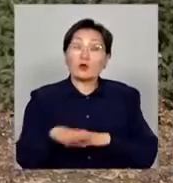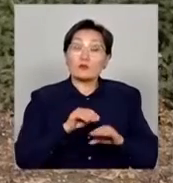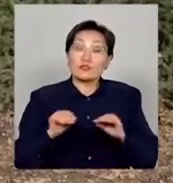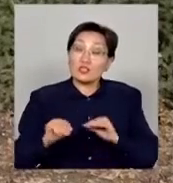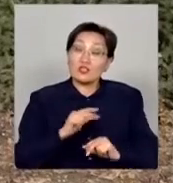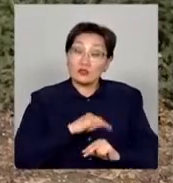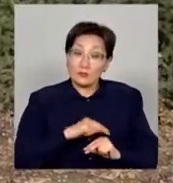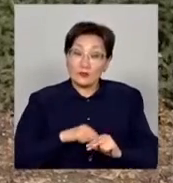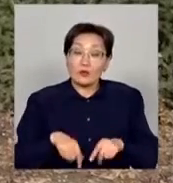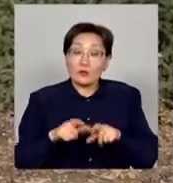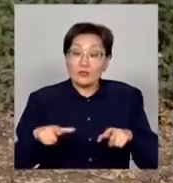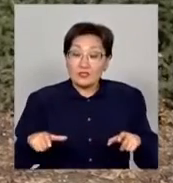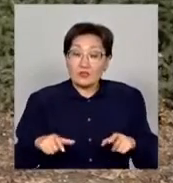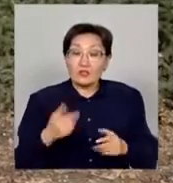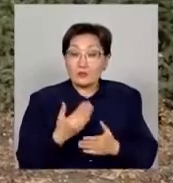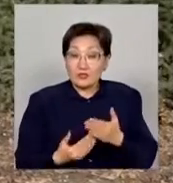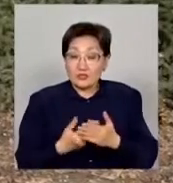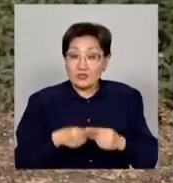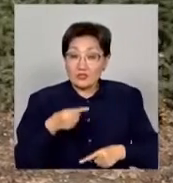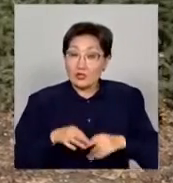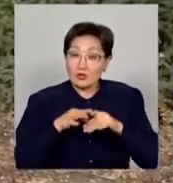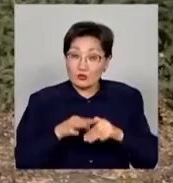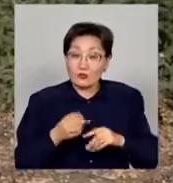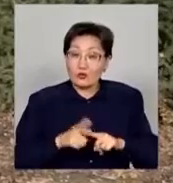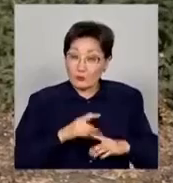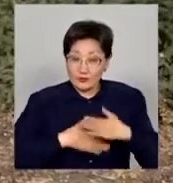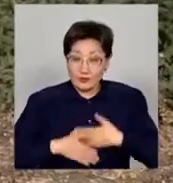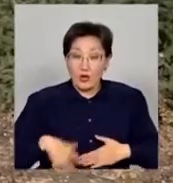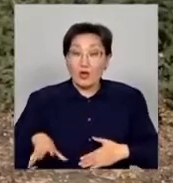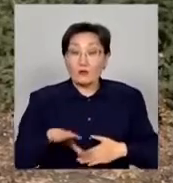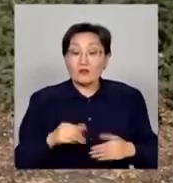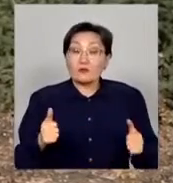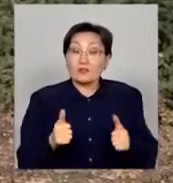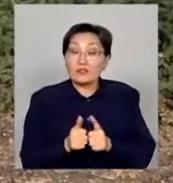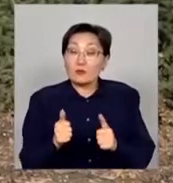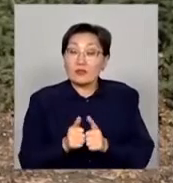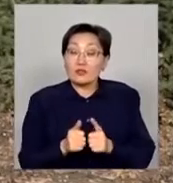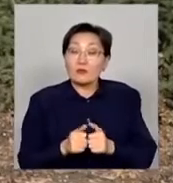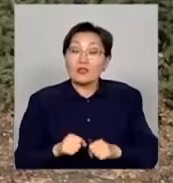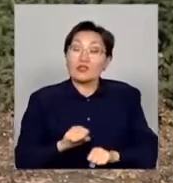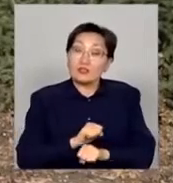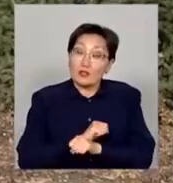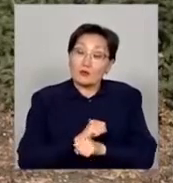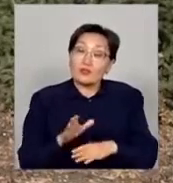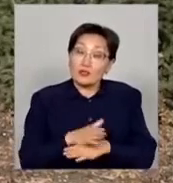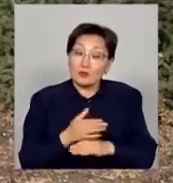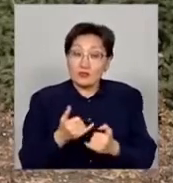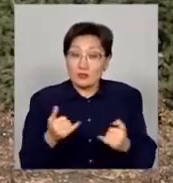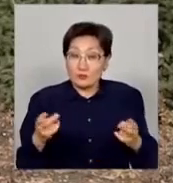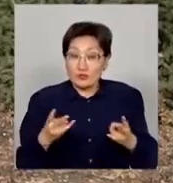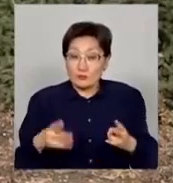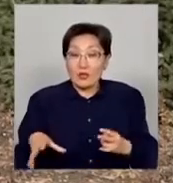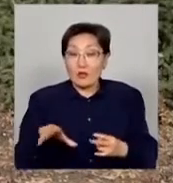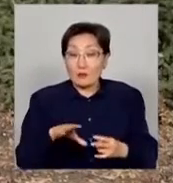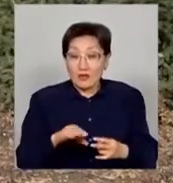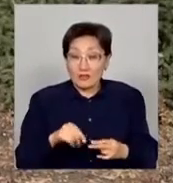абаттандыру жұмыстарының тұрғындармен кеңесе отырып жүргізілгені қуантады. Бәріміз көршілер болып шығып, демалып, серуен құруымыз үшін қажетті